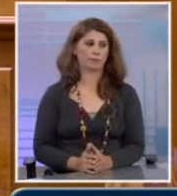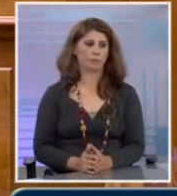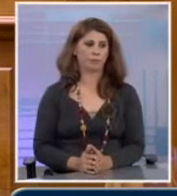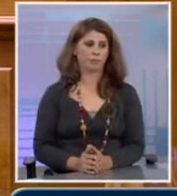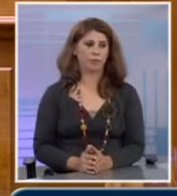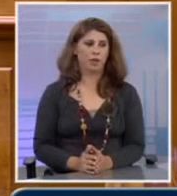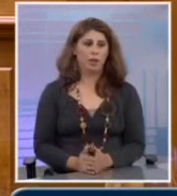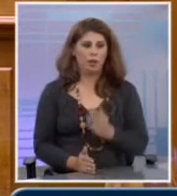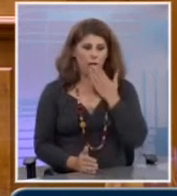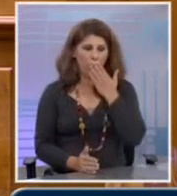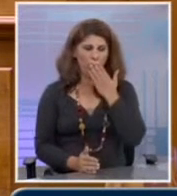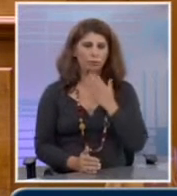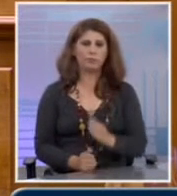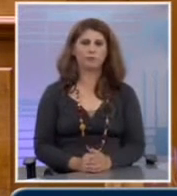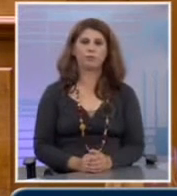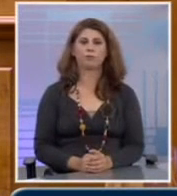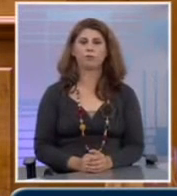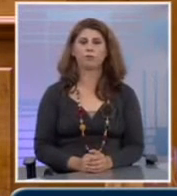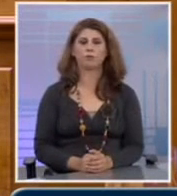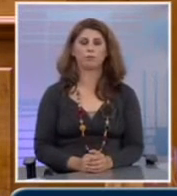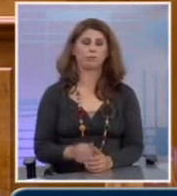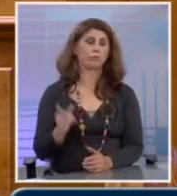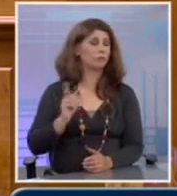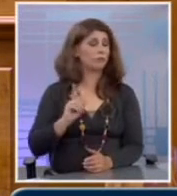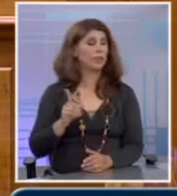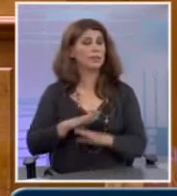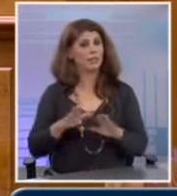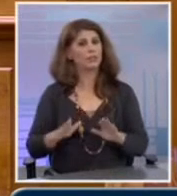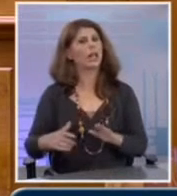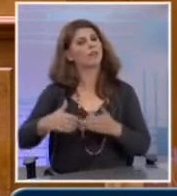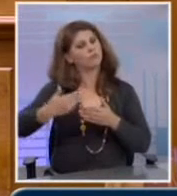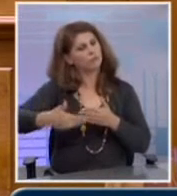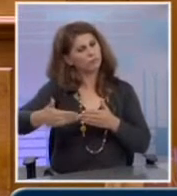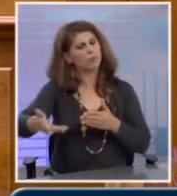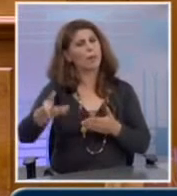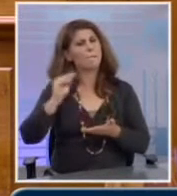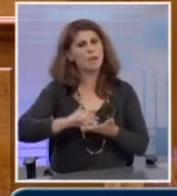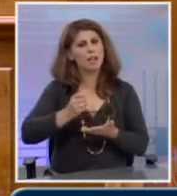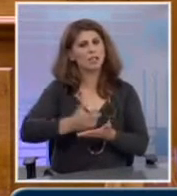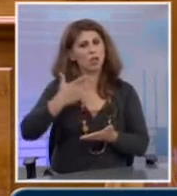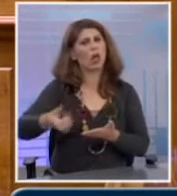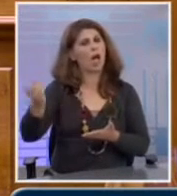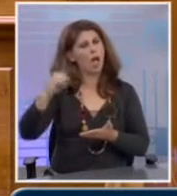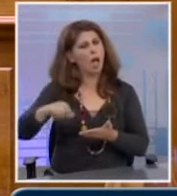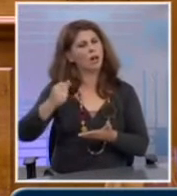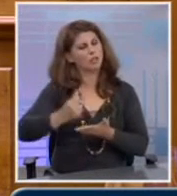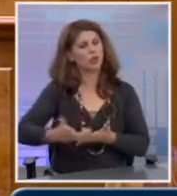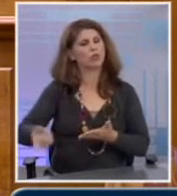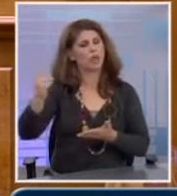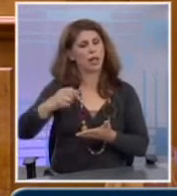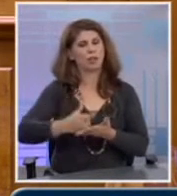Η αξιολόγηση που ολοκληρώνεται σήμερα δεν είναι η τελευταία. Θα ακολουθήσουν και άλλες αξιολογήσεις με βάση